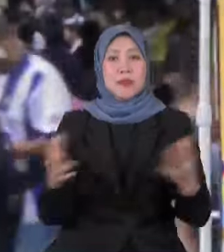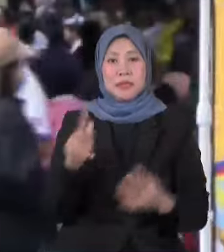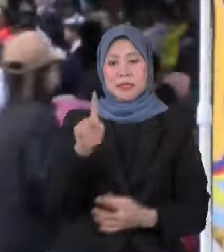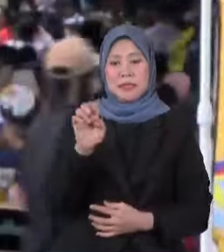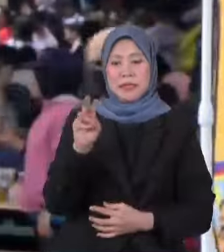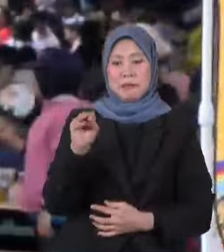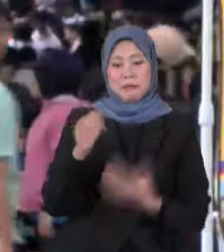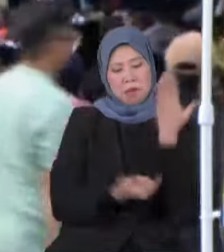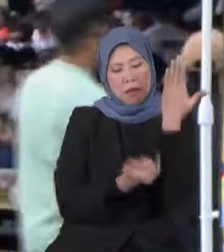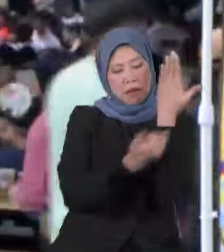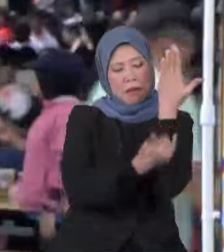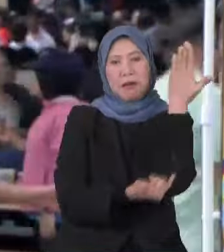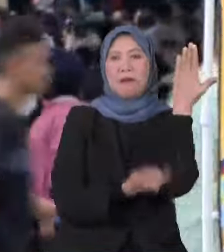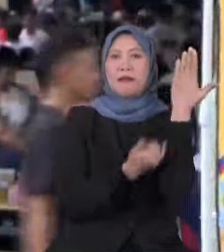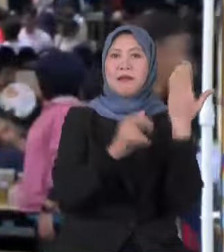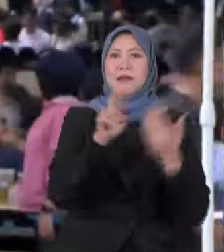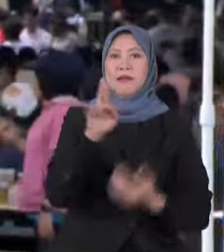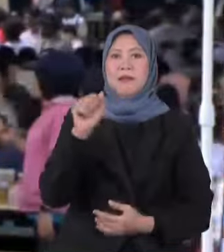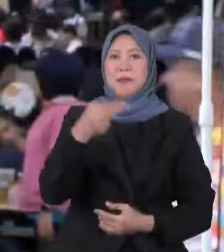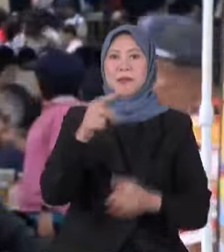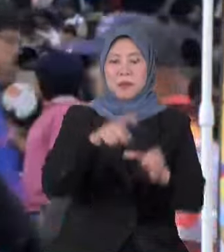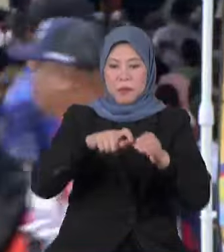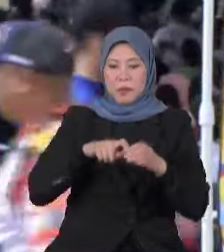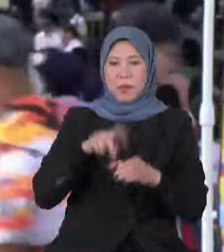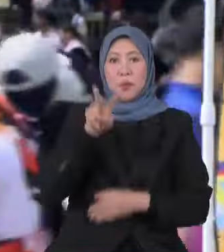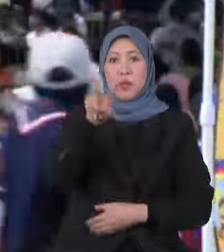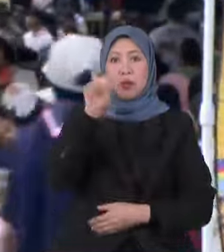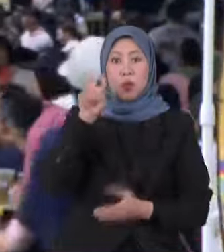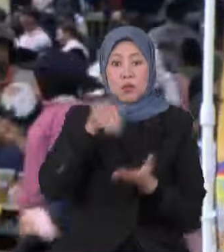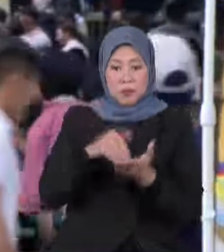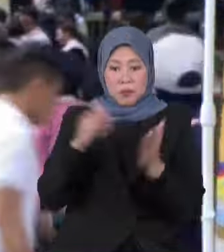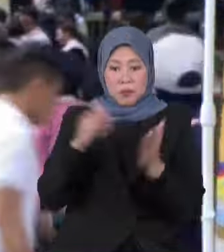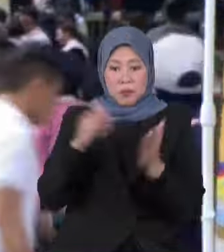ini, kami boleh menarik 200,000 orang pengunjung. Dan juga lah